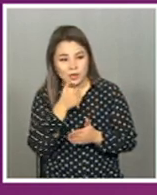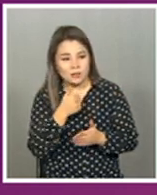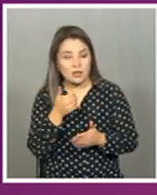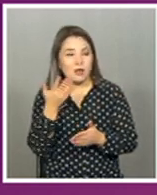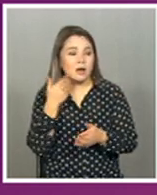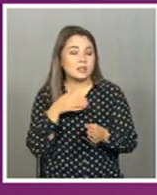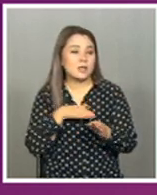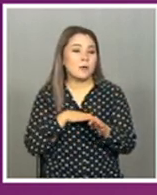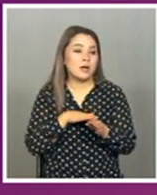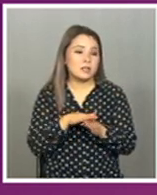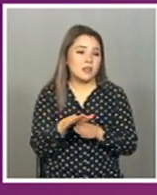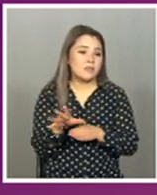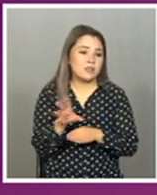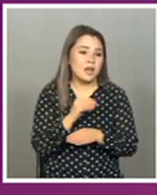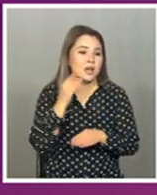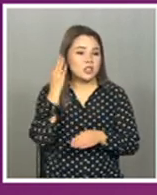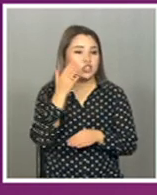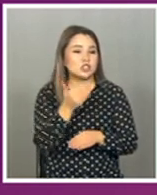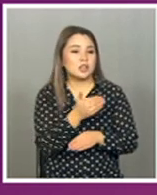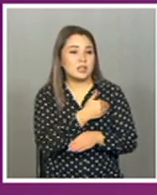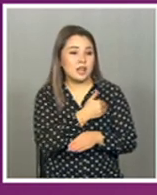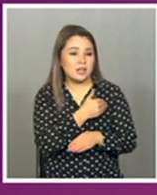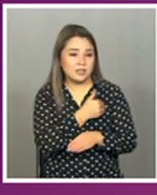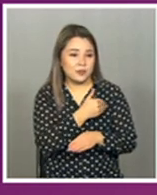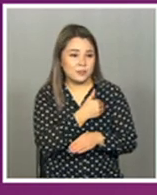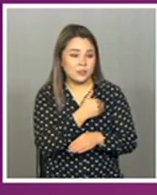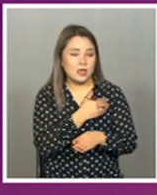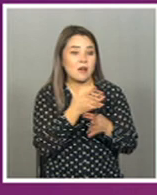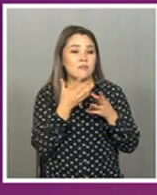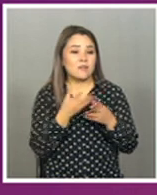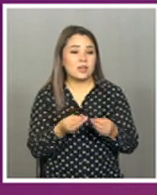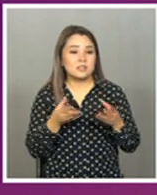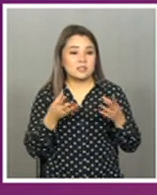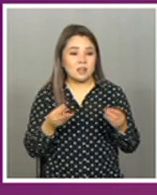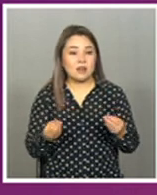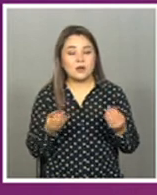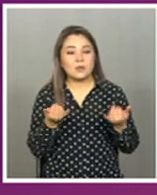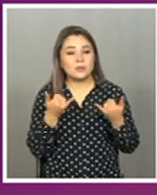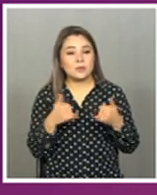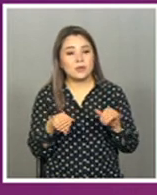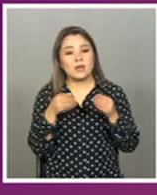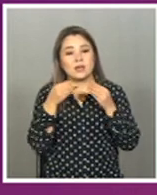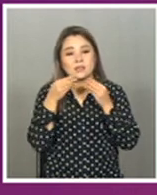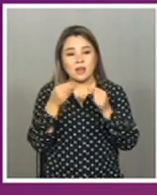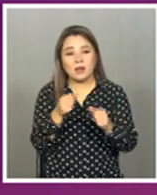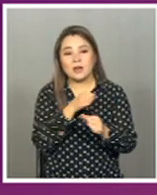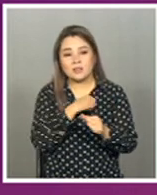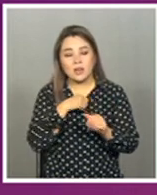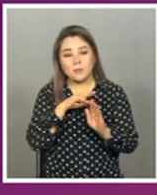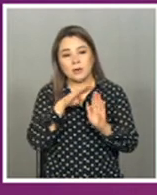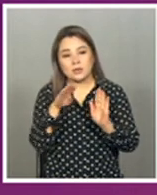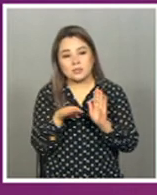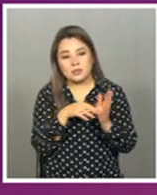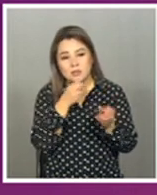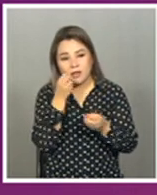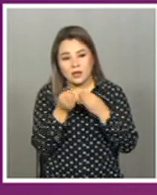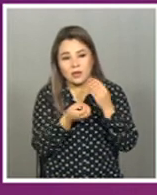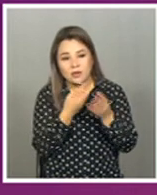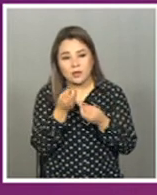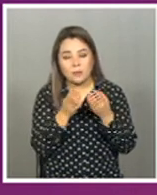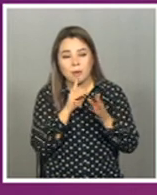исполняются все желания. Весна очаровательна своими подснежниками,